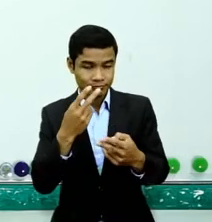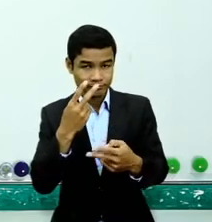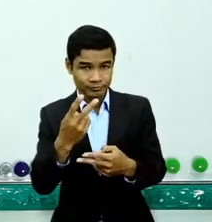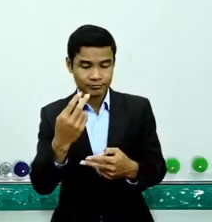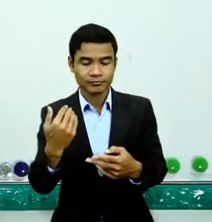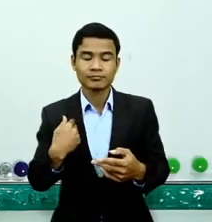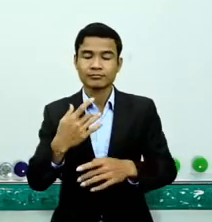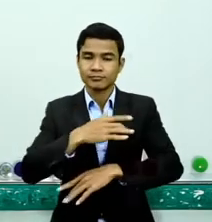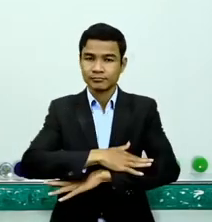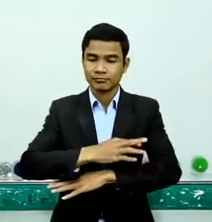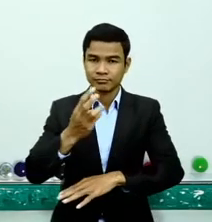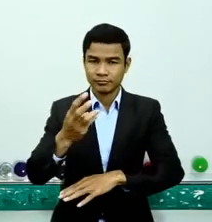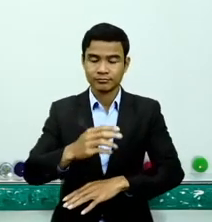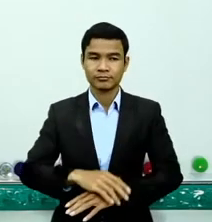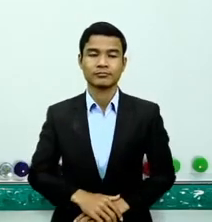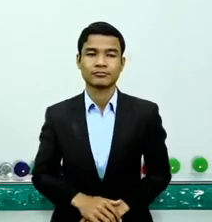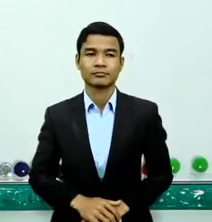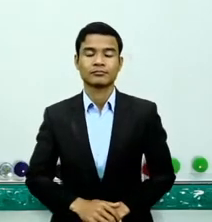ná.